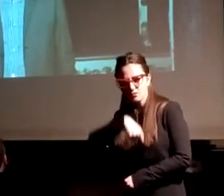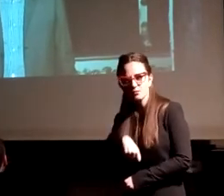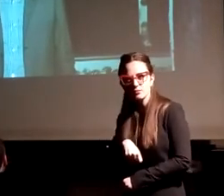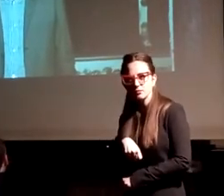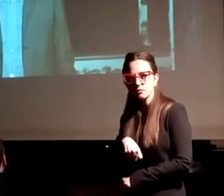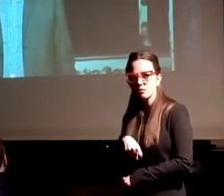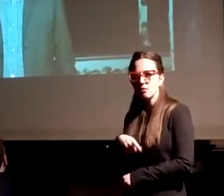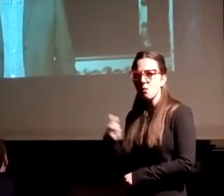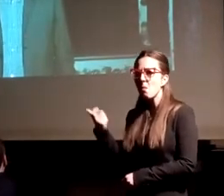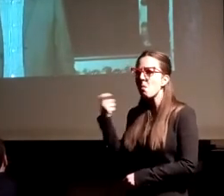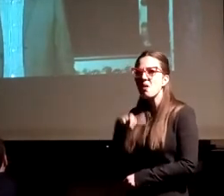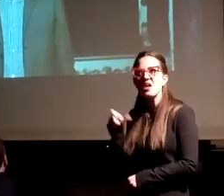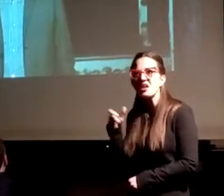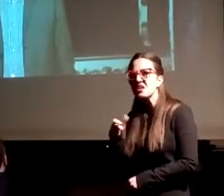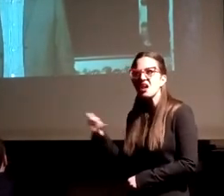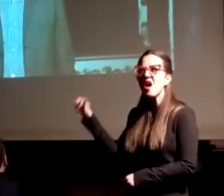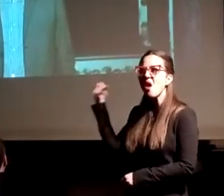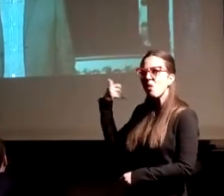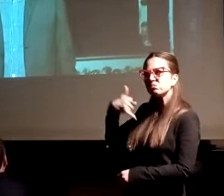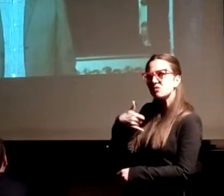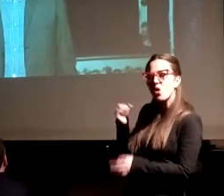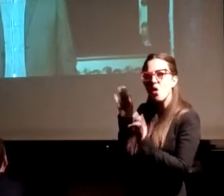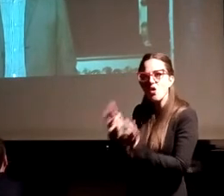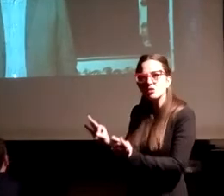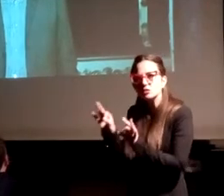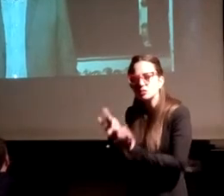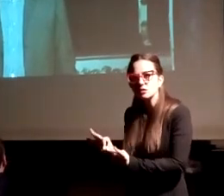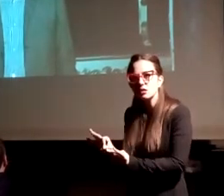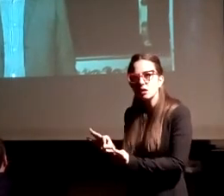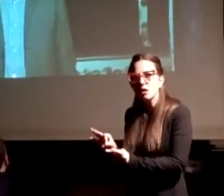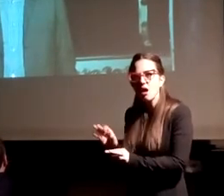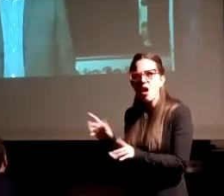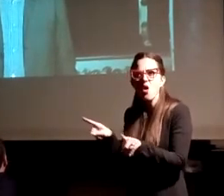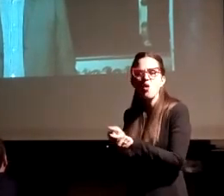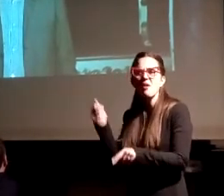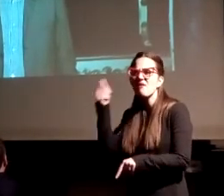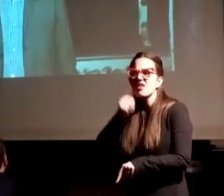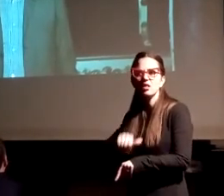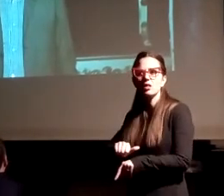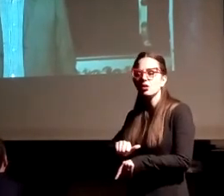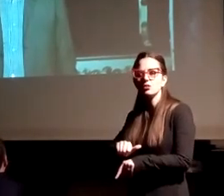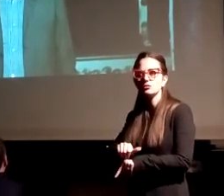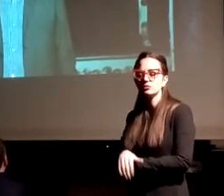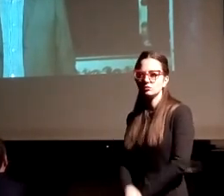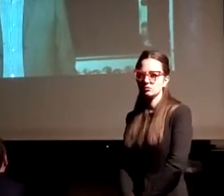perché si fa a uccidere così sembra tutto finto